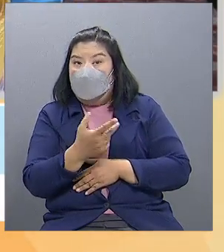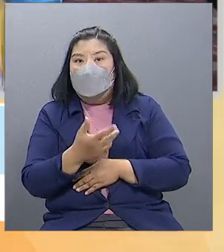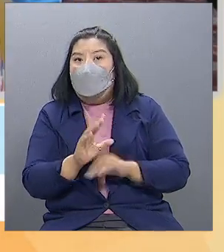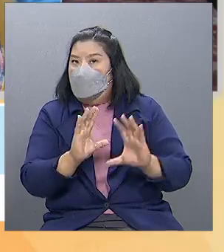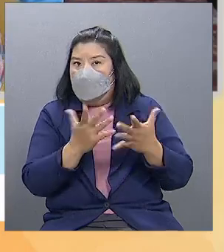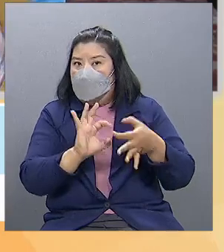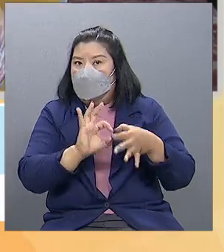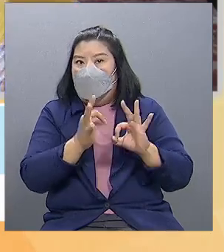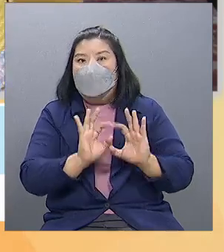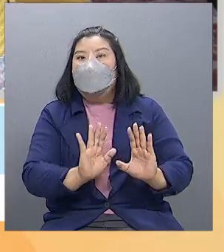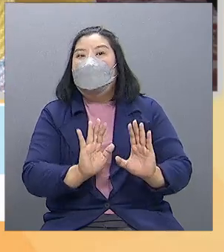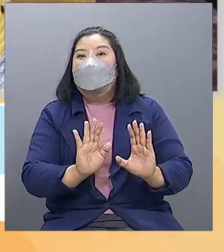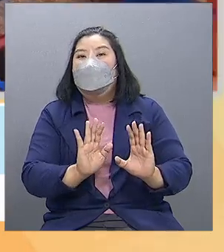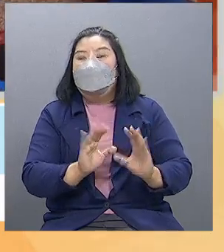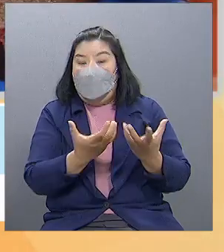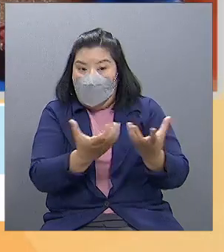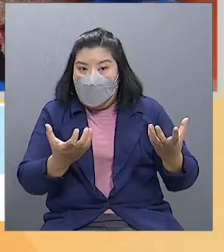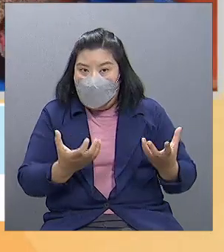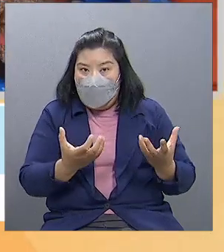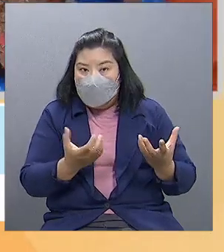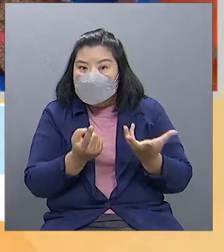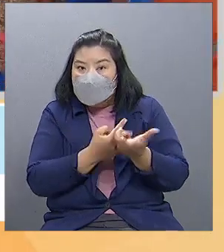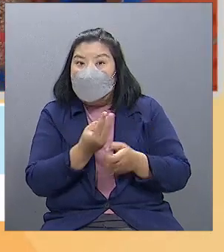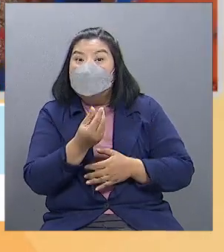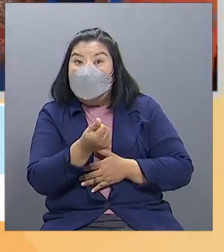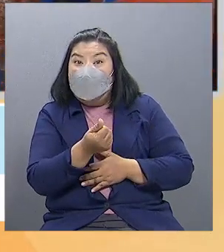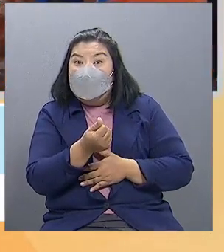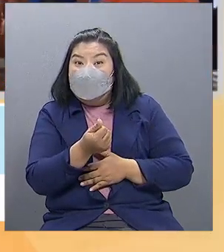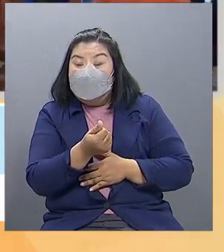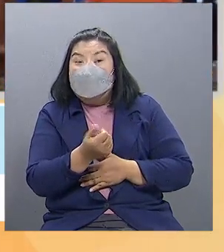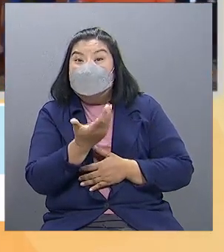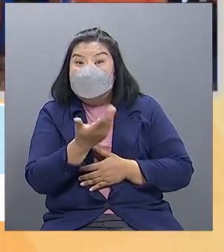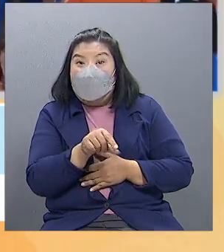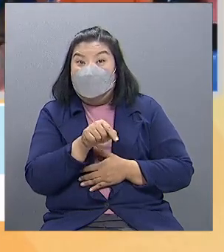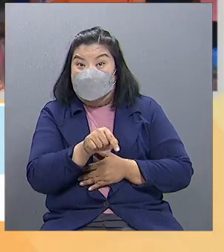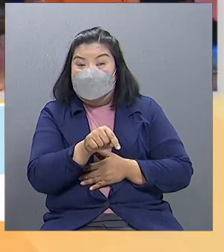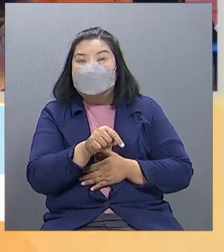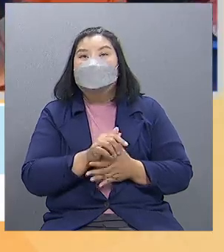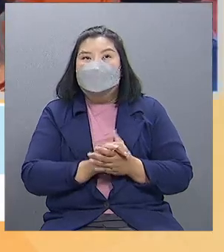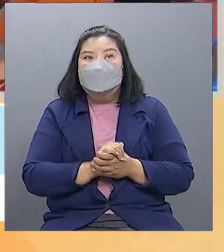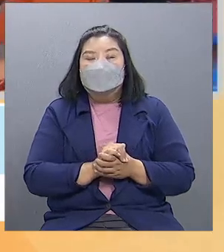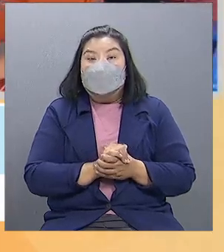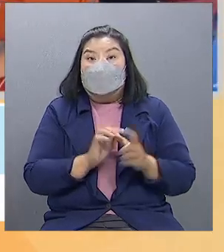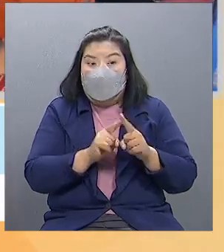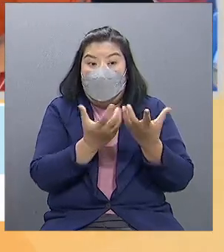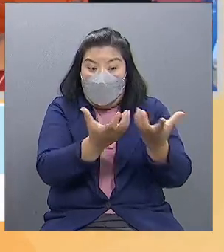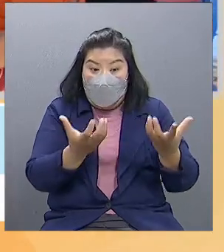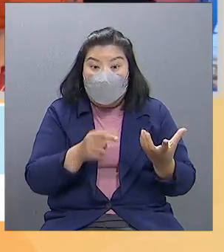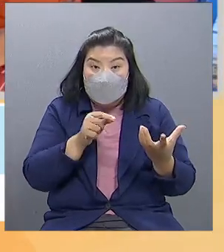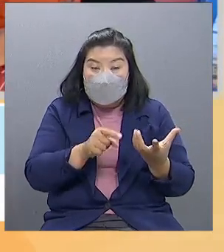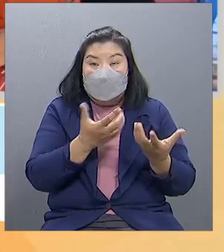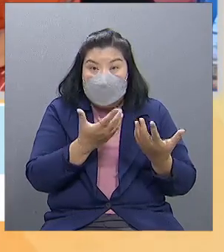ไม่ให้มวัมููดิตแต่ตอนนี้เรื่องการย้ายหรออะไรไปไหน ยัไง